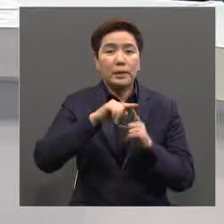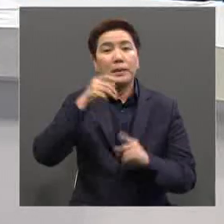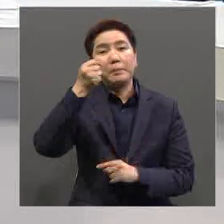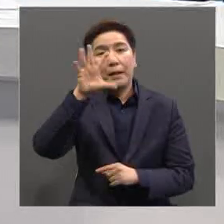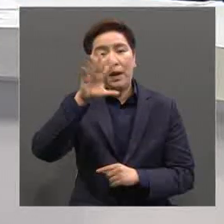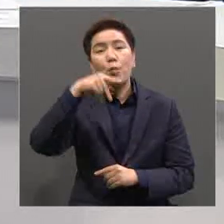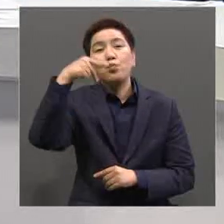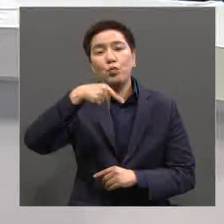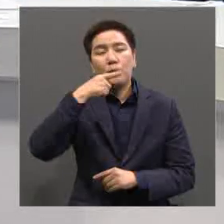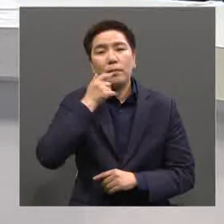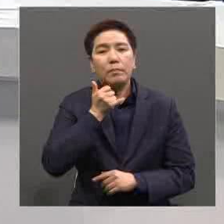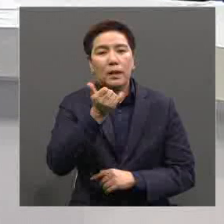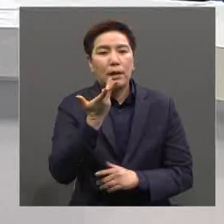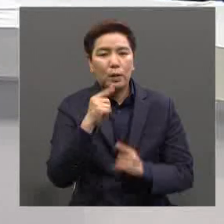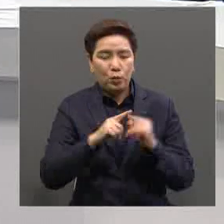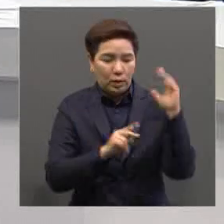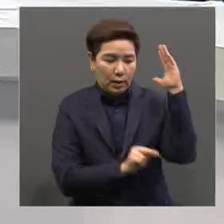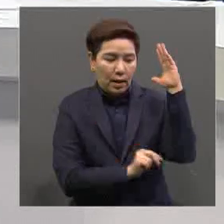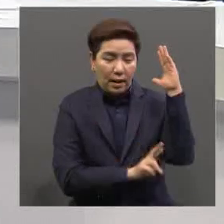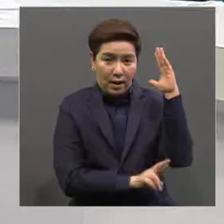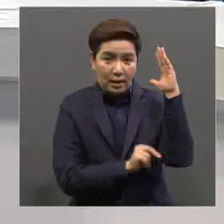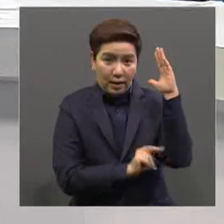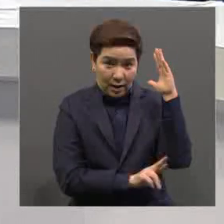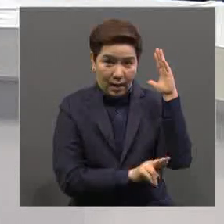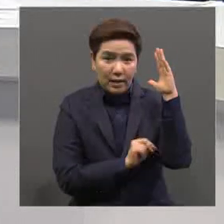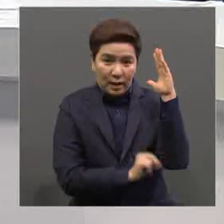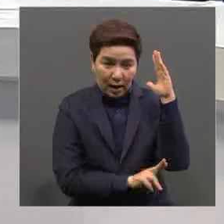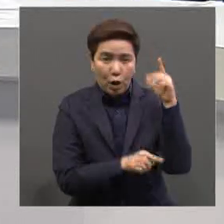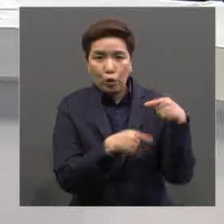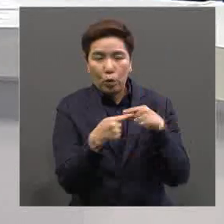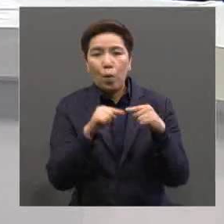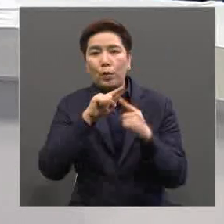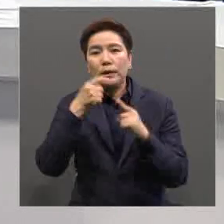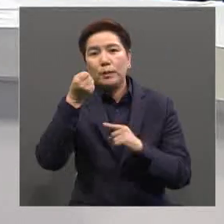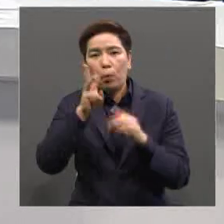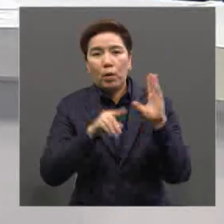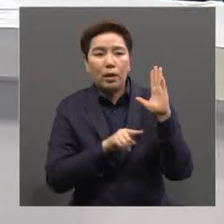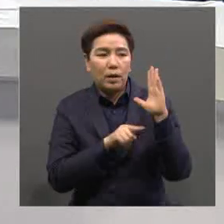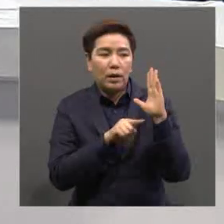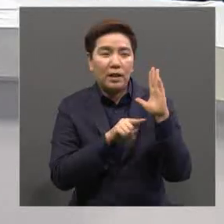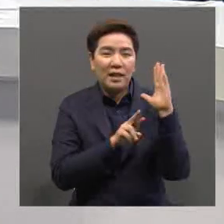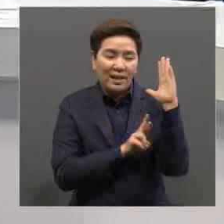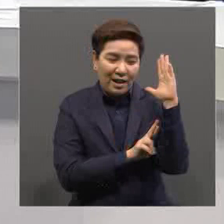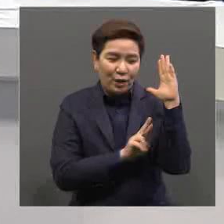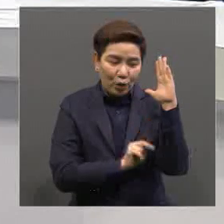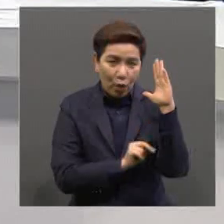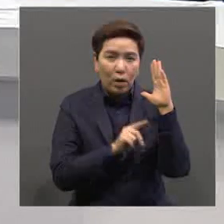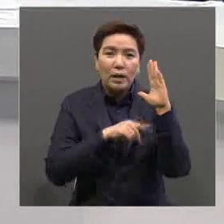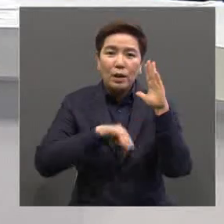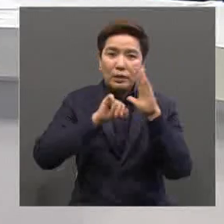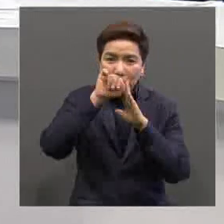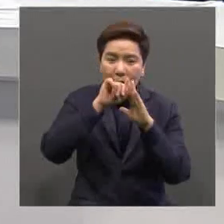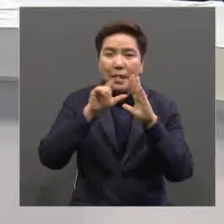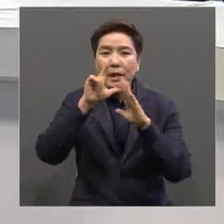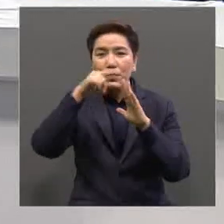ท่านเดินทางไปตรวจราชการที่นราธิวาสต่อเนื่องกันเลยละกัน16ไประนอง17ไปเชียงใหม่แล้วก็ที่ลำ